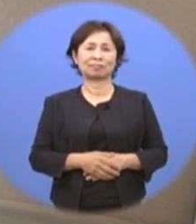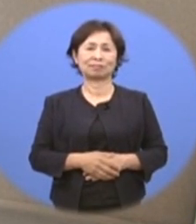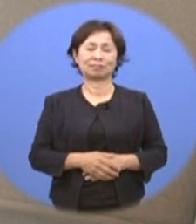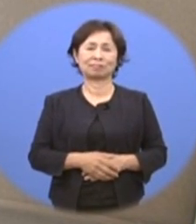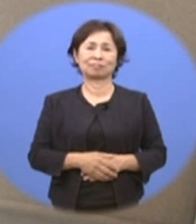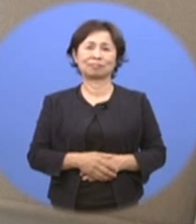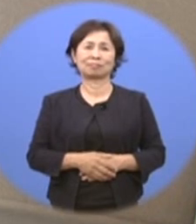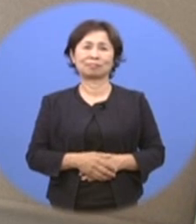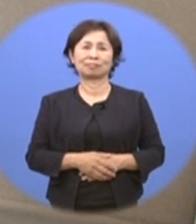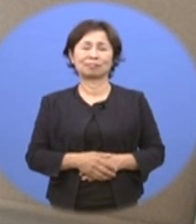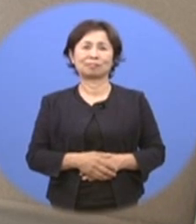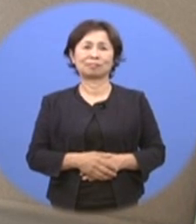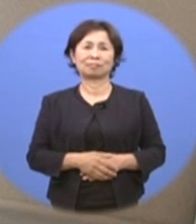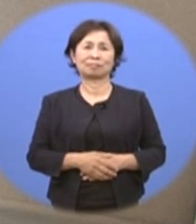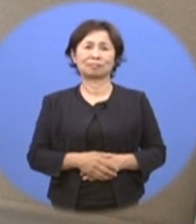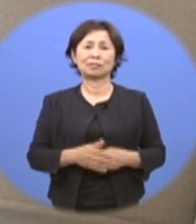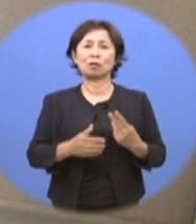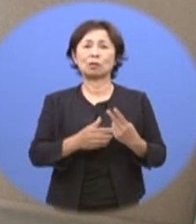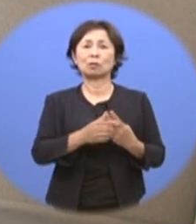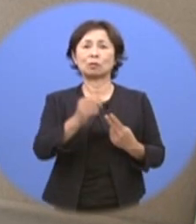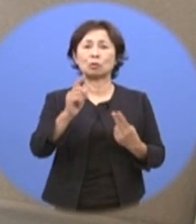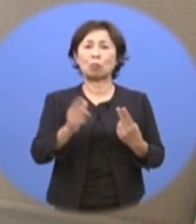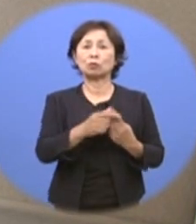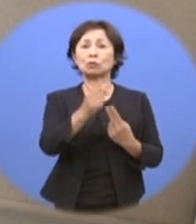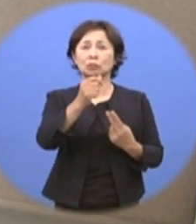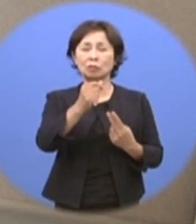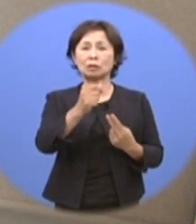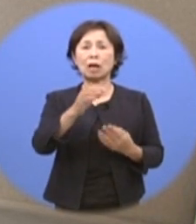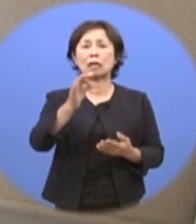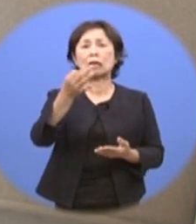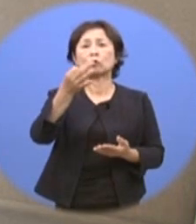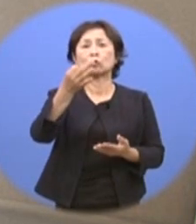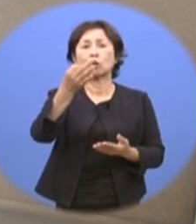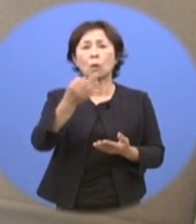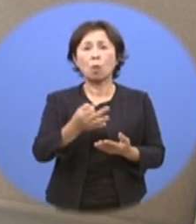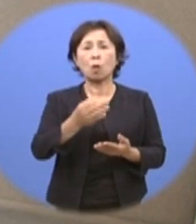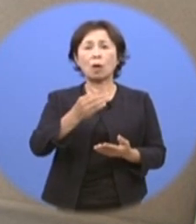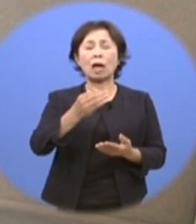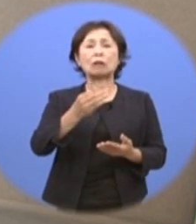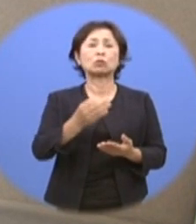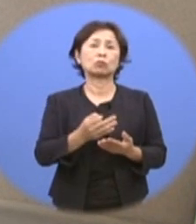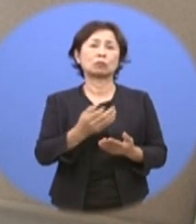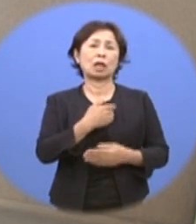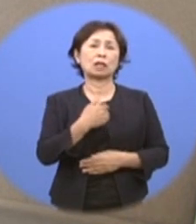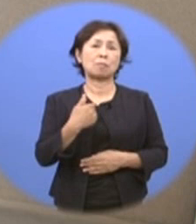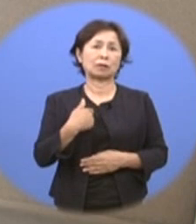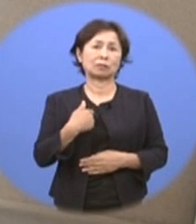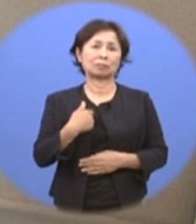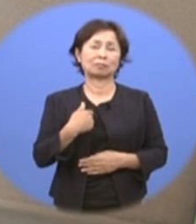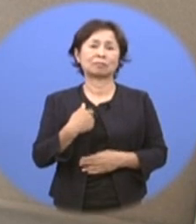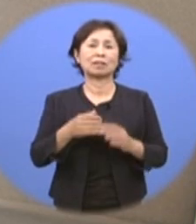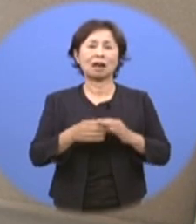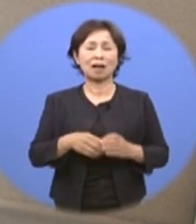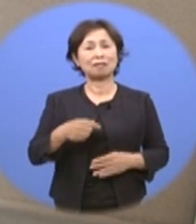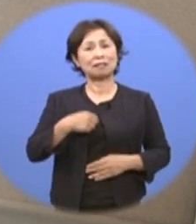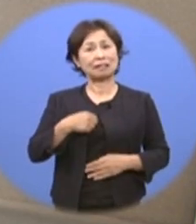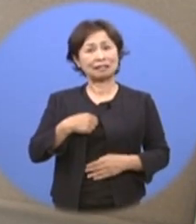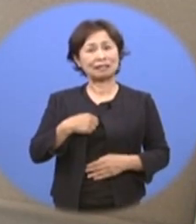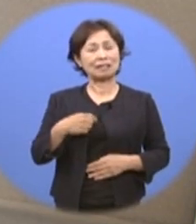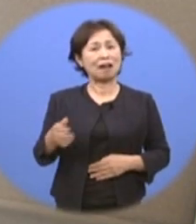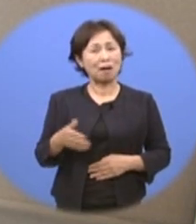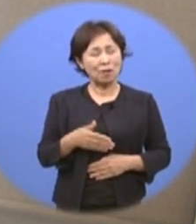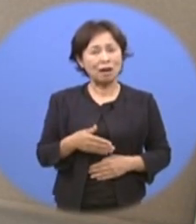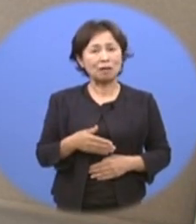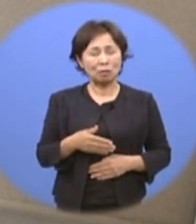耐震改修を同時にすることでコスト削減になりますので、私の方からはリフォームするときはぜ